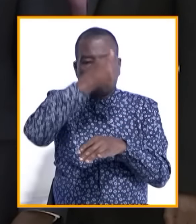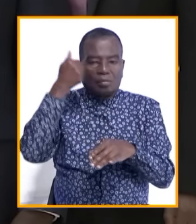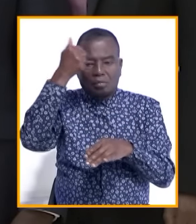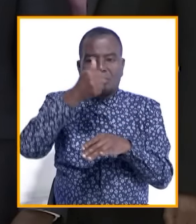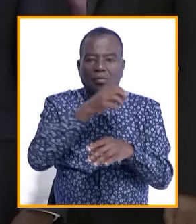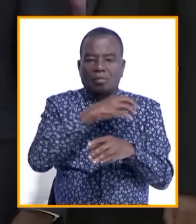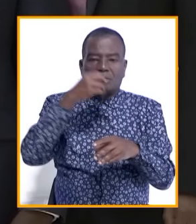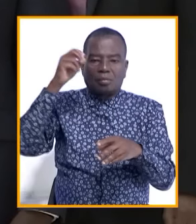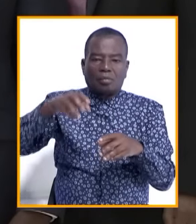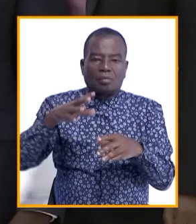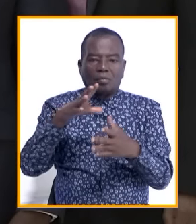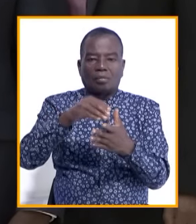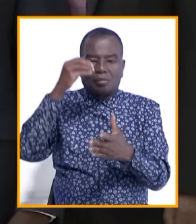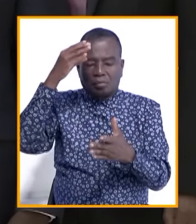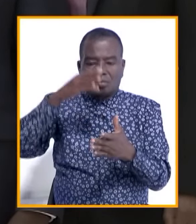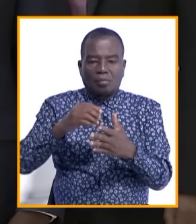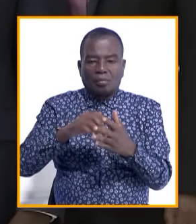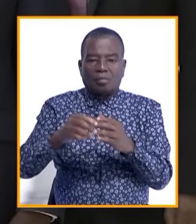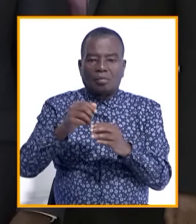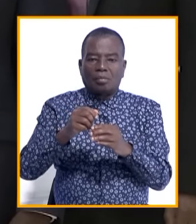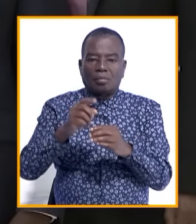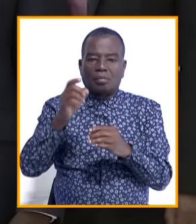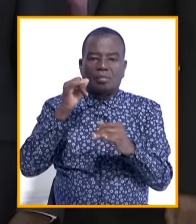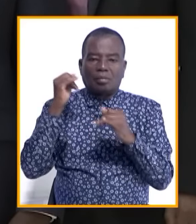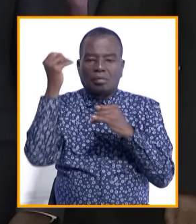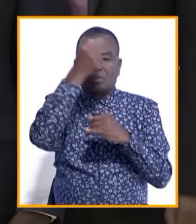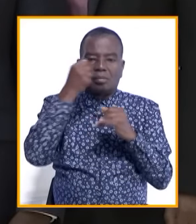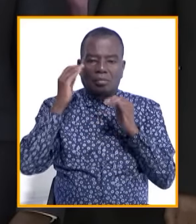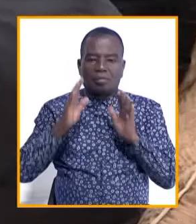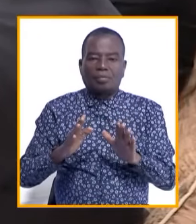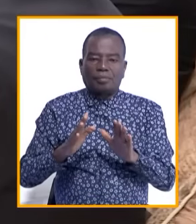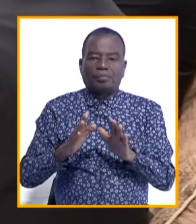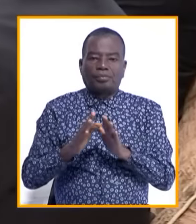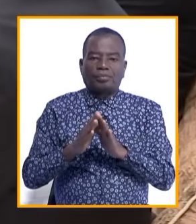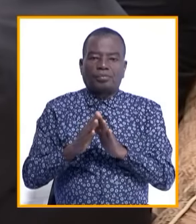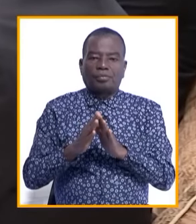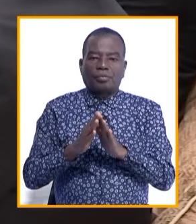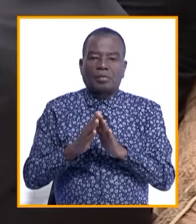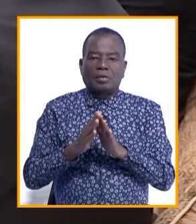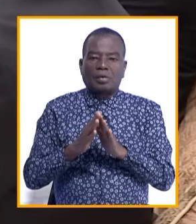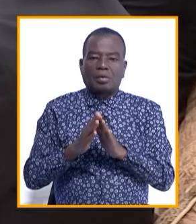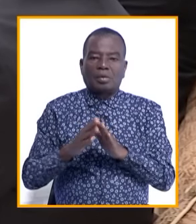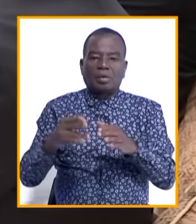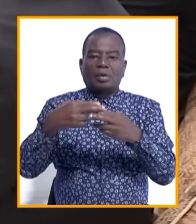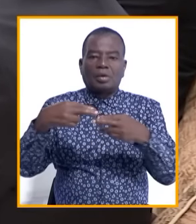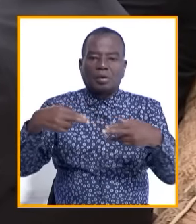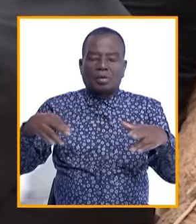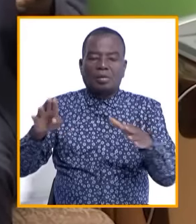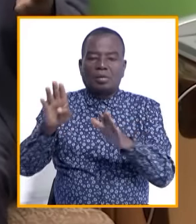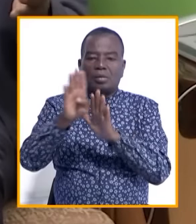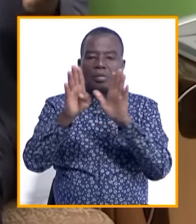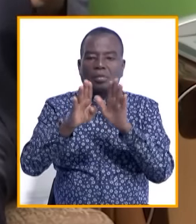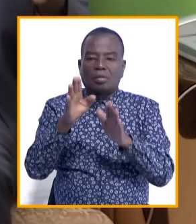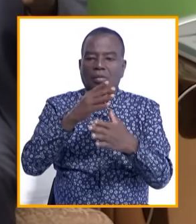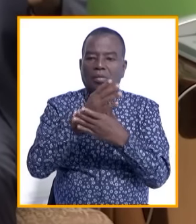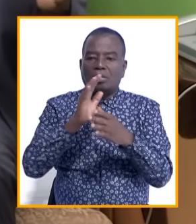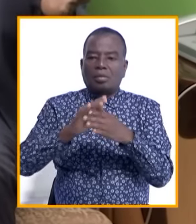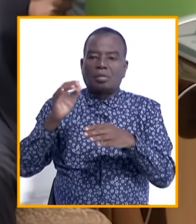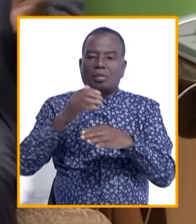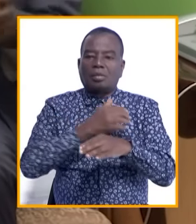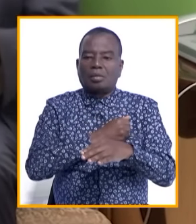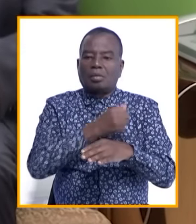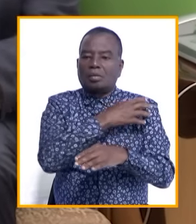peut apprendre des Ivoiriens et des Africains. Les relations bilatérales entre le Canada et la Côte d'Ivoire sont au beau fixe. Les deux